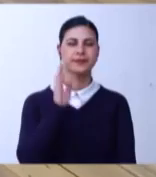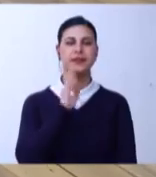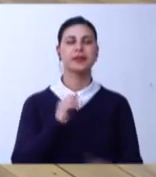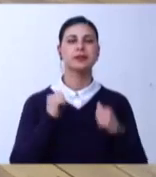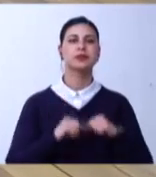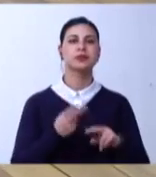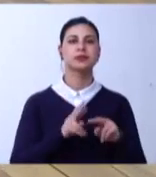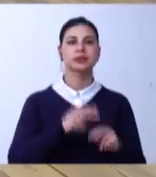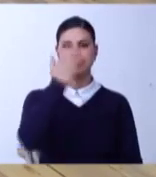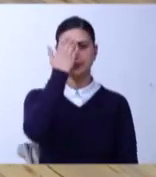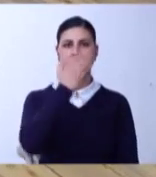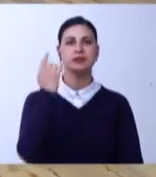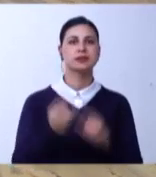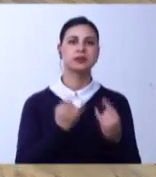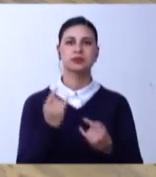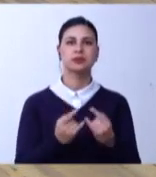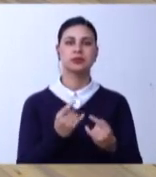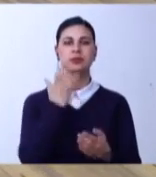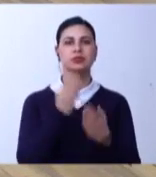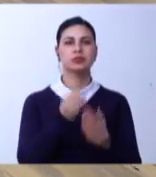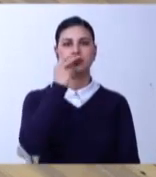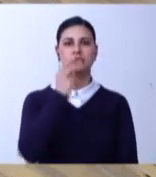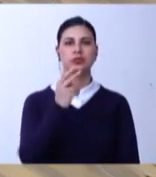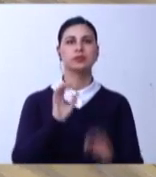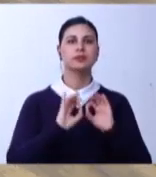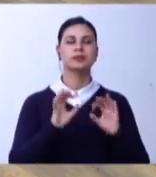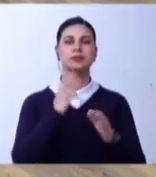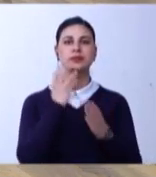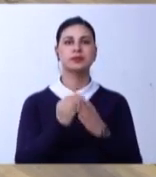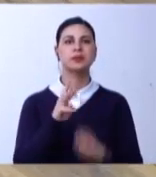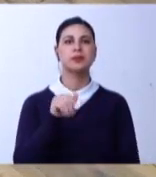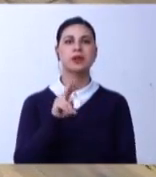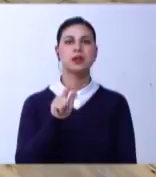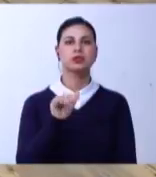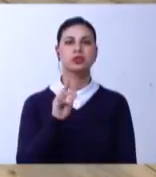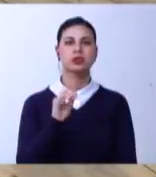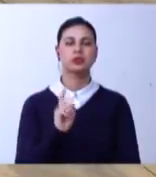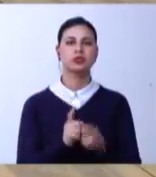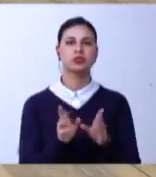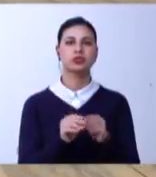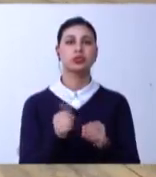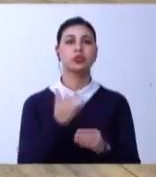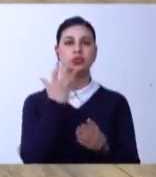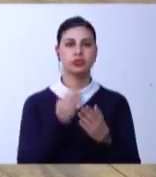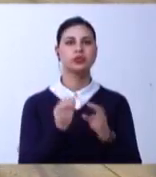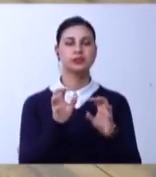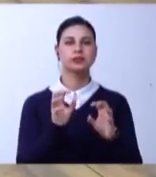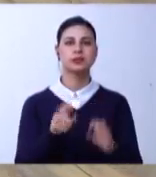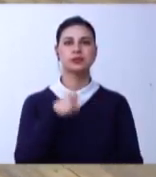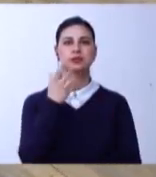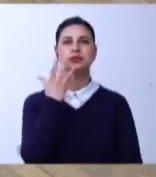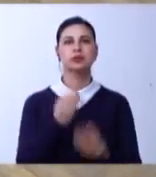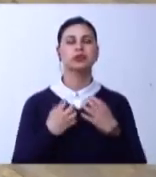დილამშვიდობისა ეს საზოგადოებრივია, თქვენ კი უყურებთ გადაცემას პირადი ექიმი-მარი მალაზონია სურდო თარგმანით. Როგორც წესი, ჩვენ საუბრობთ